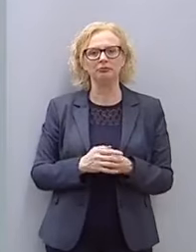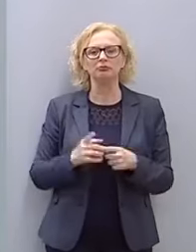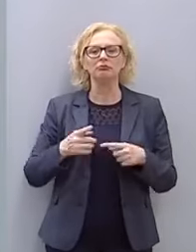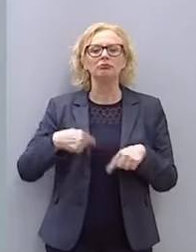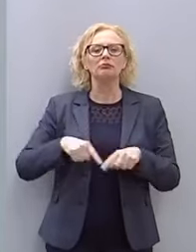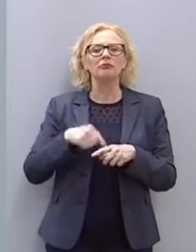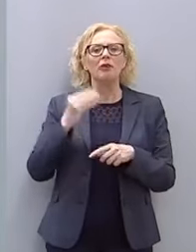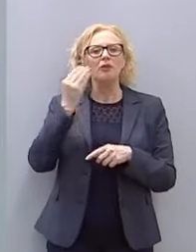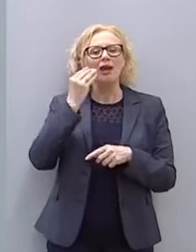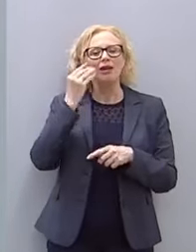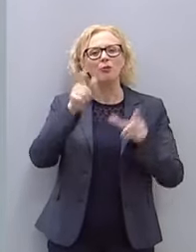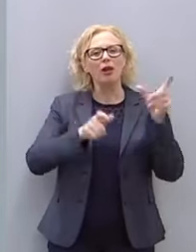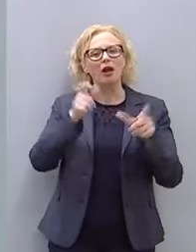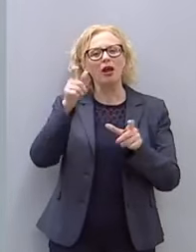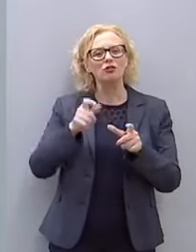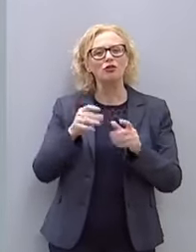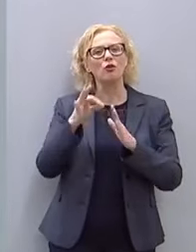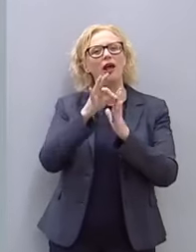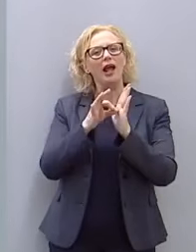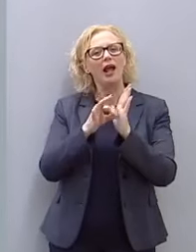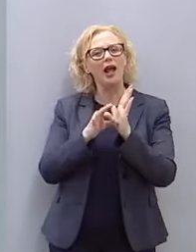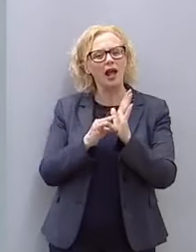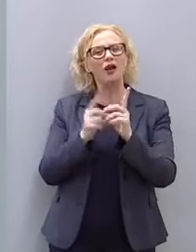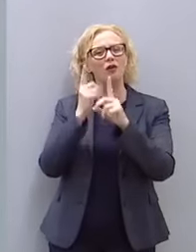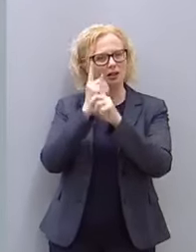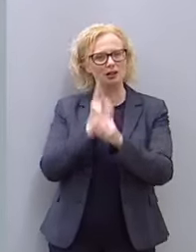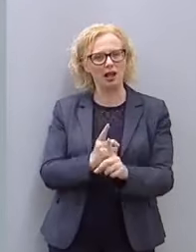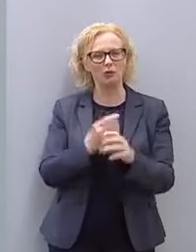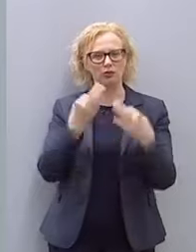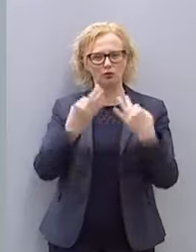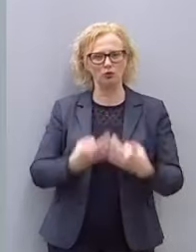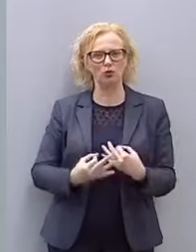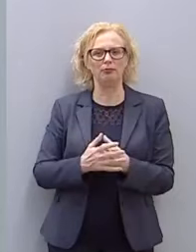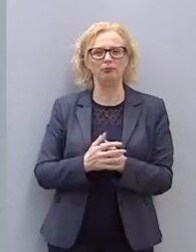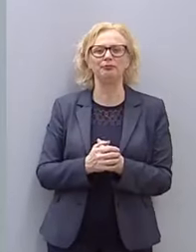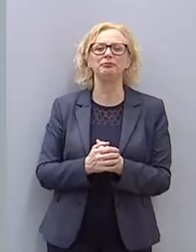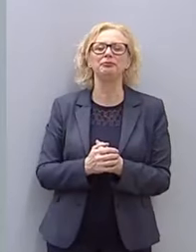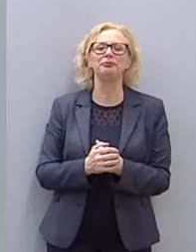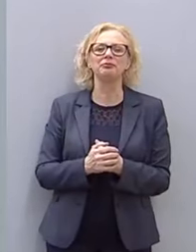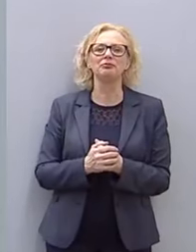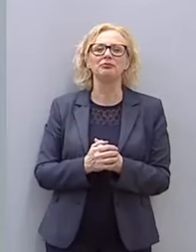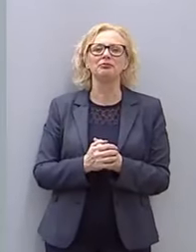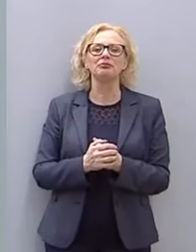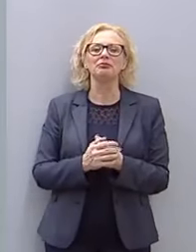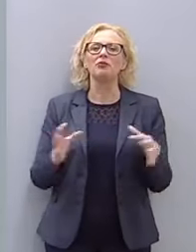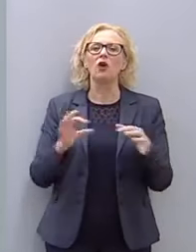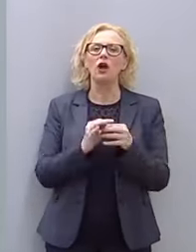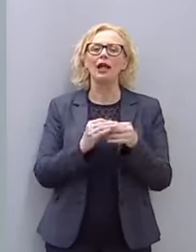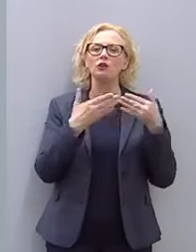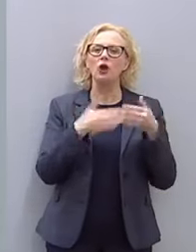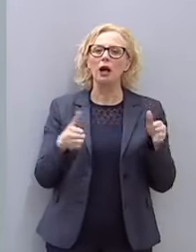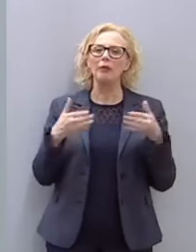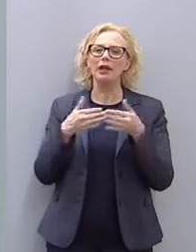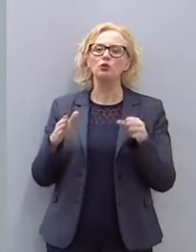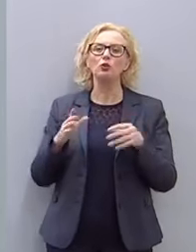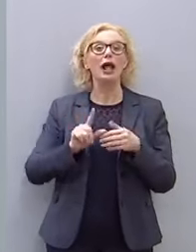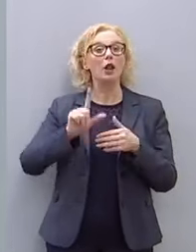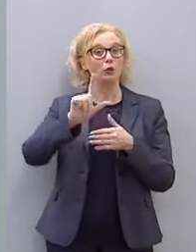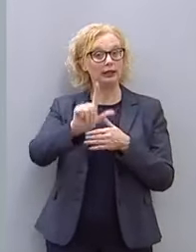rispetto al rispetto delle delle regole per quanto riguarda le aperture che avverranno da